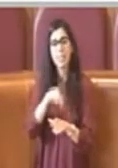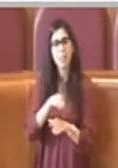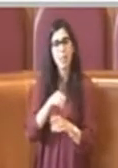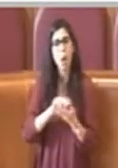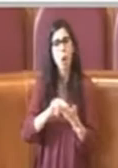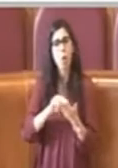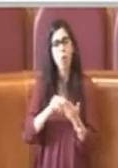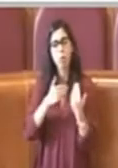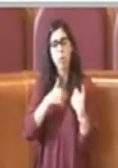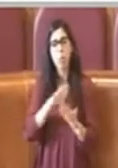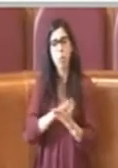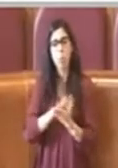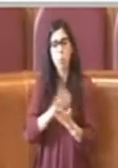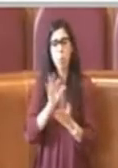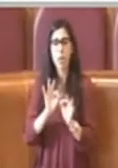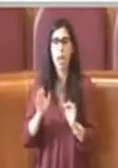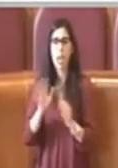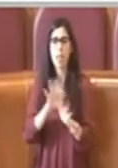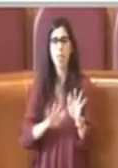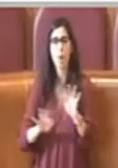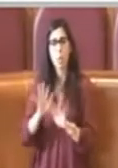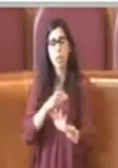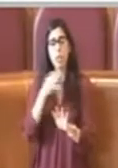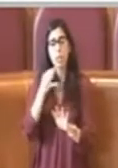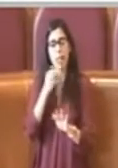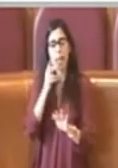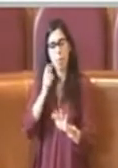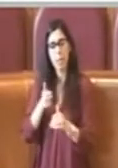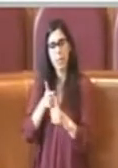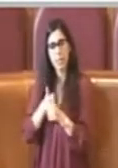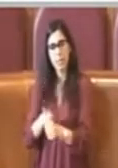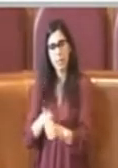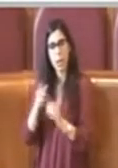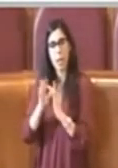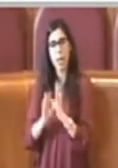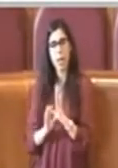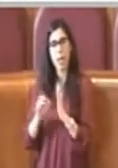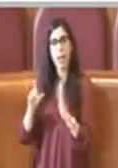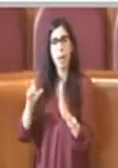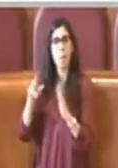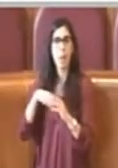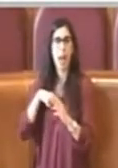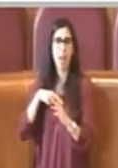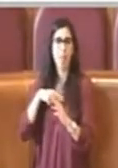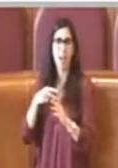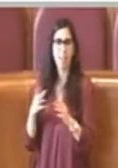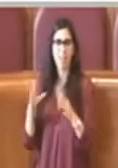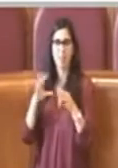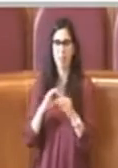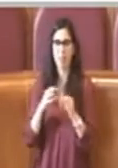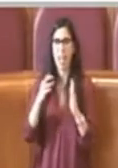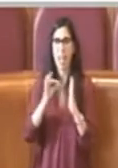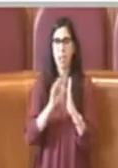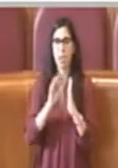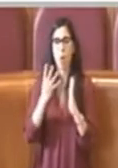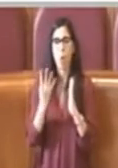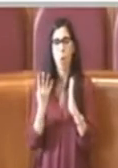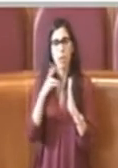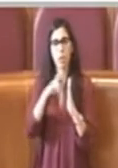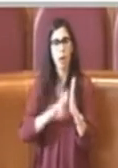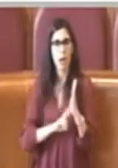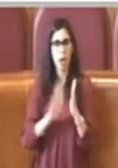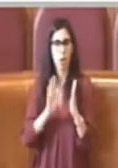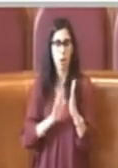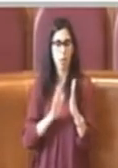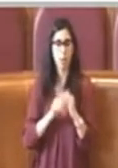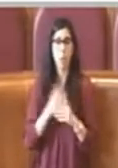nel rispetto della normativa della privacy, così come prevede l'articolo 4 del regolamento. L'ultimissima